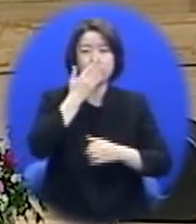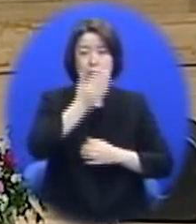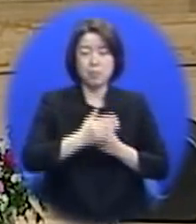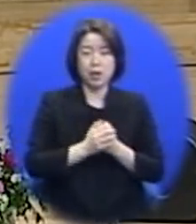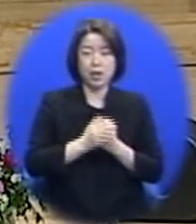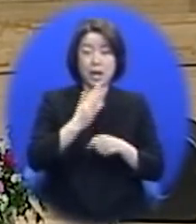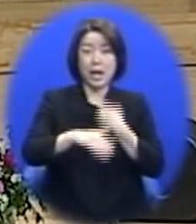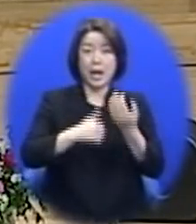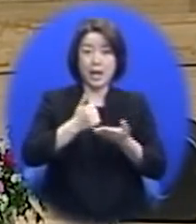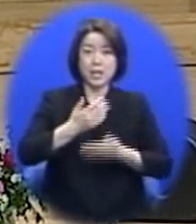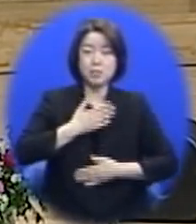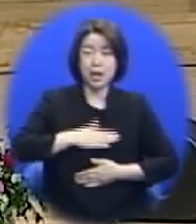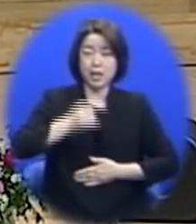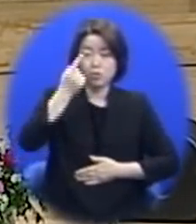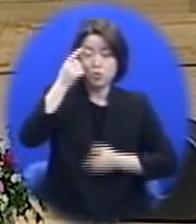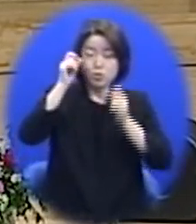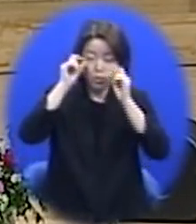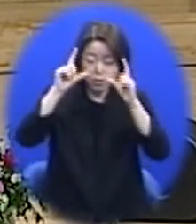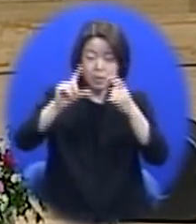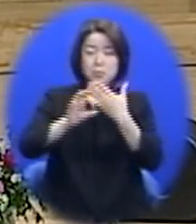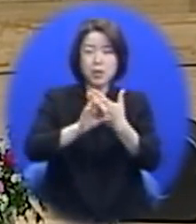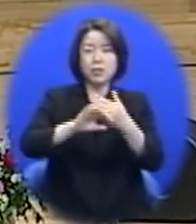눈이 뜨이면.